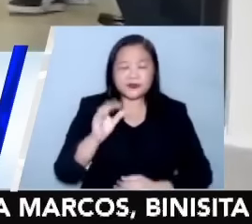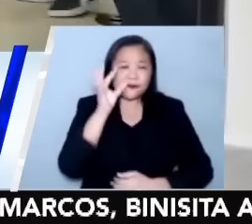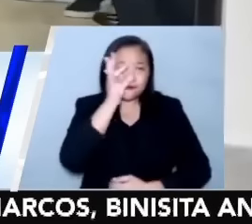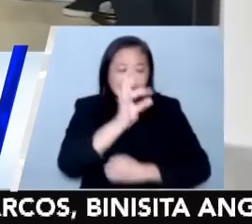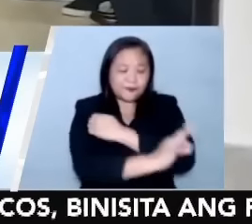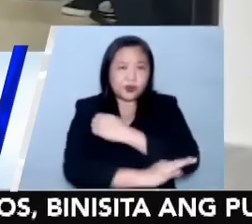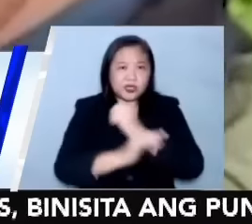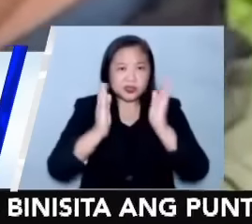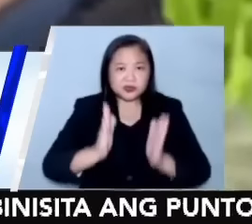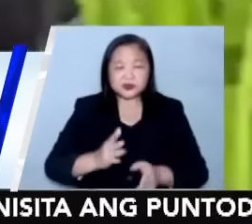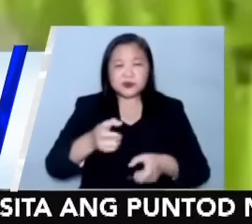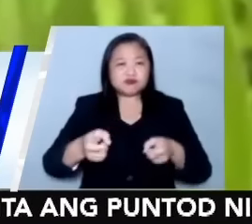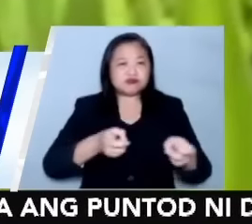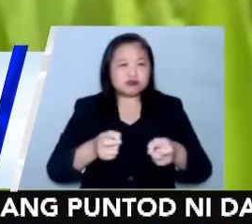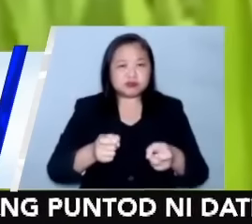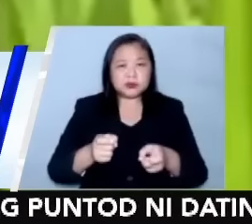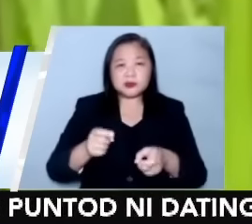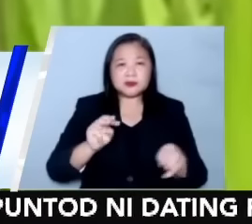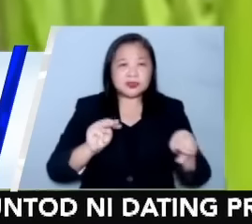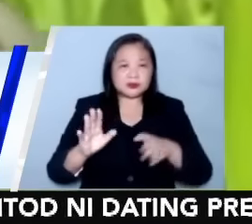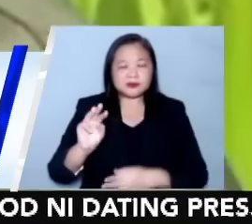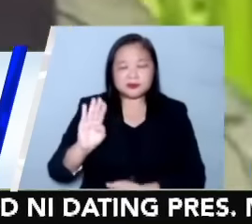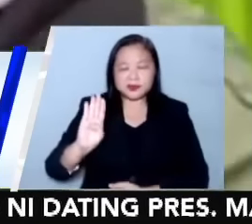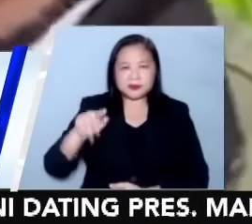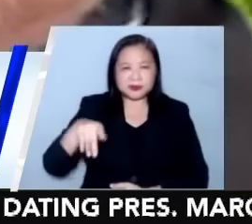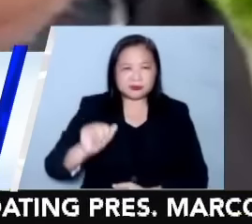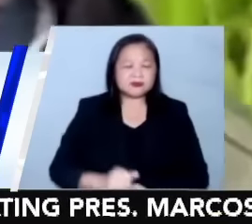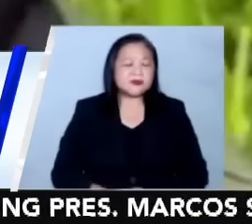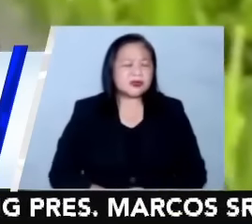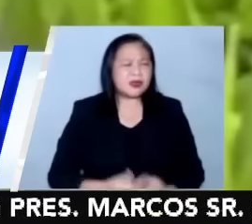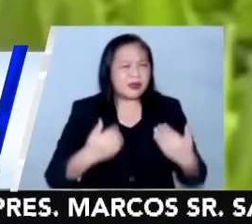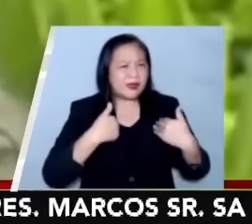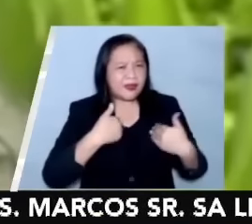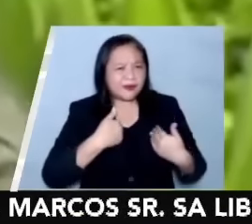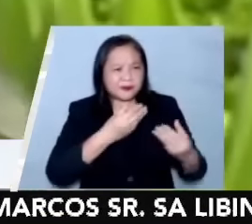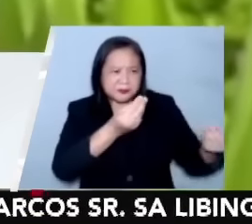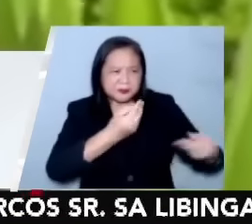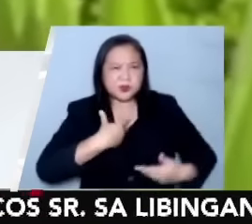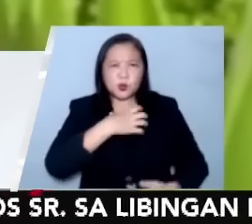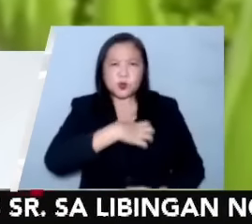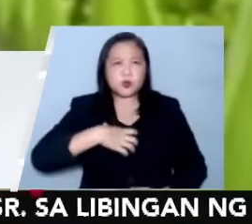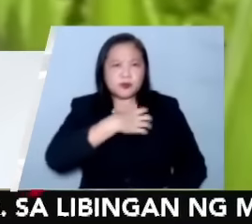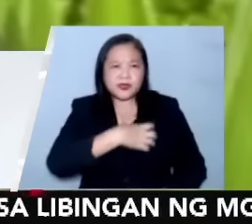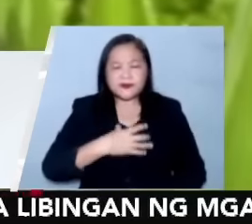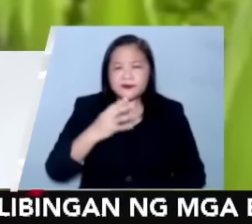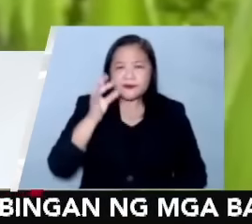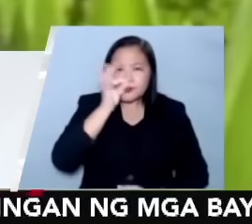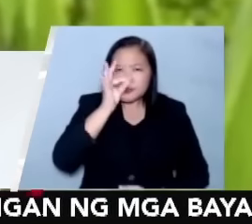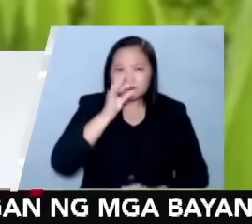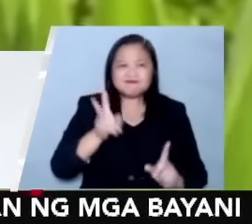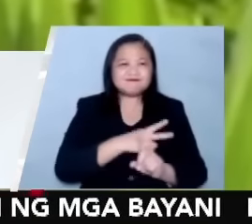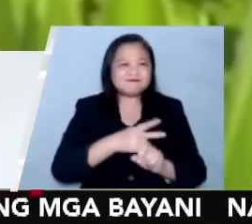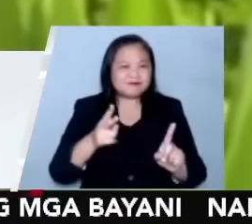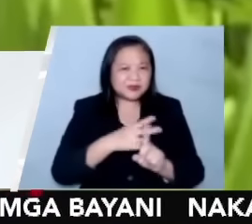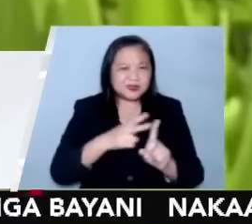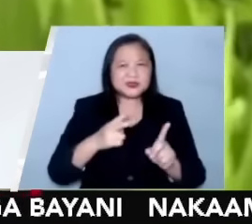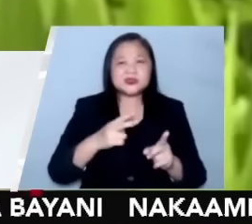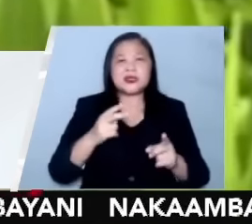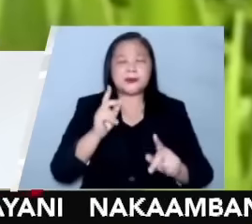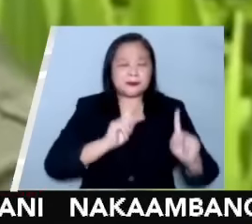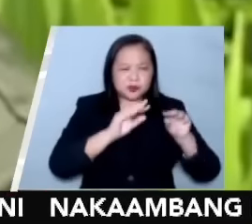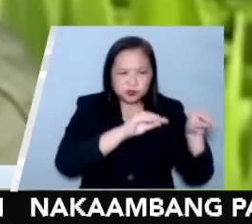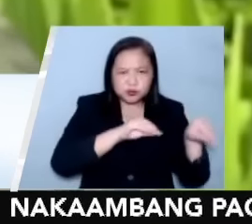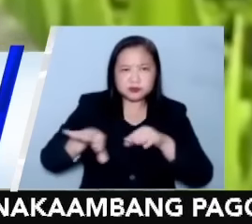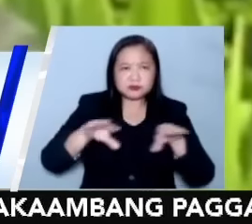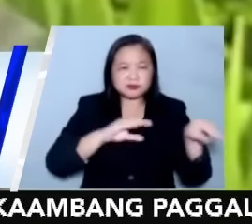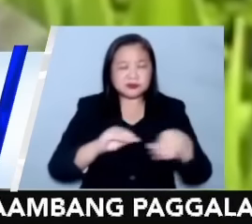ng BPO. Meron hong kasi kami natanggap na reklamo ng mga Filipinos na biktima daw po sila ng labor trafficking dito. Ngayon meron